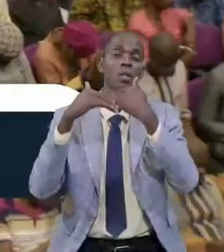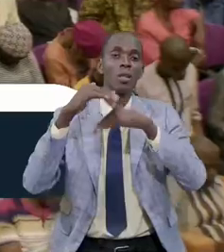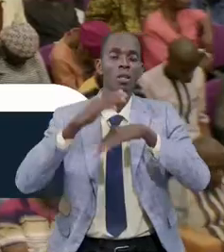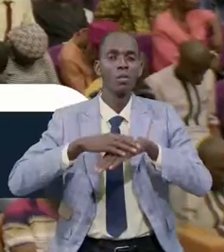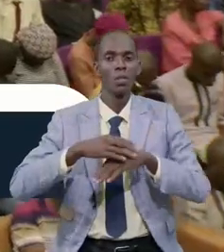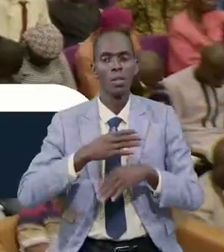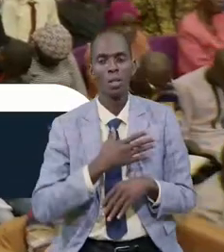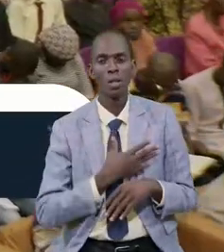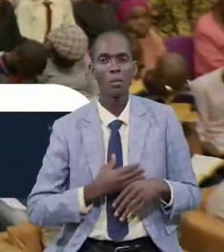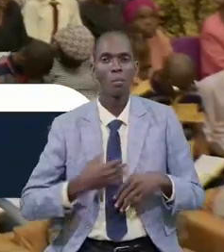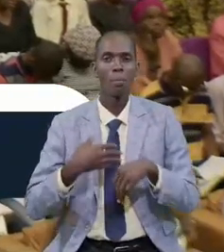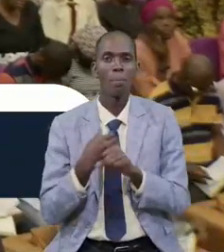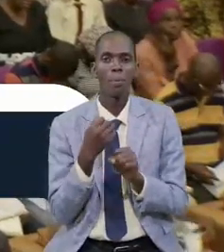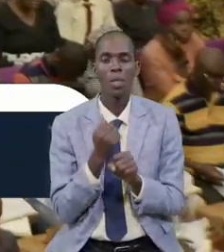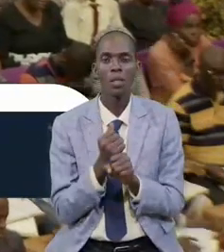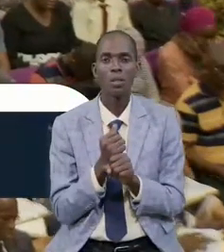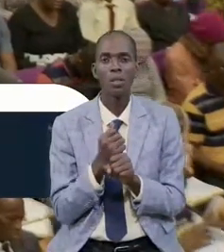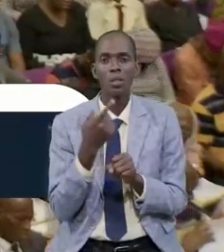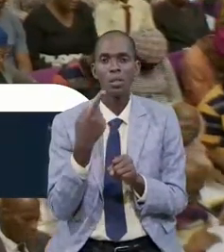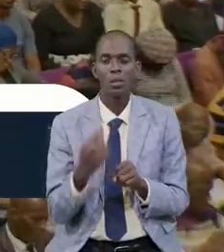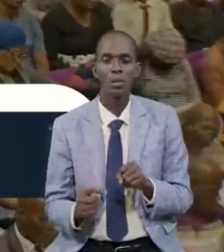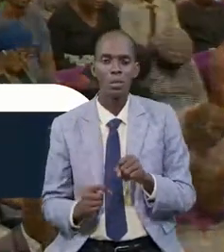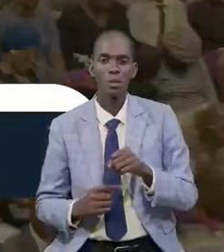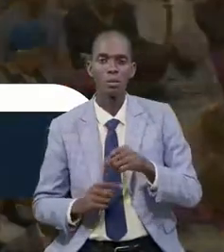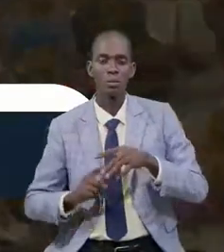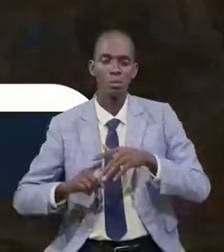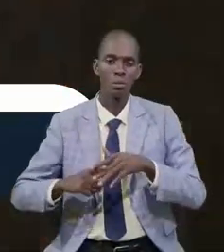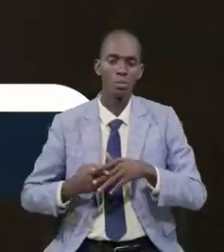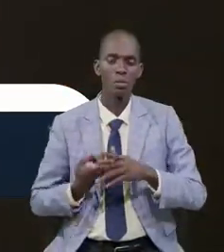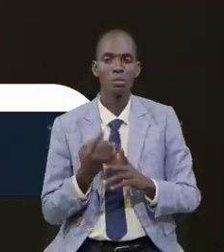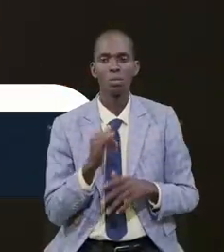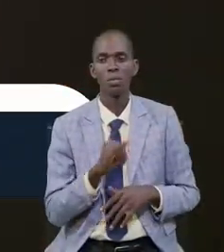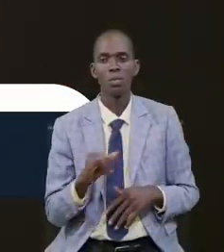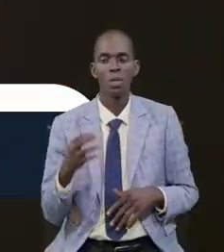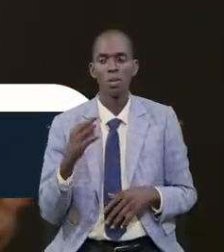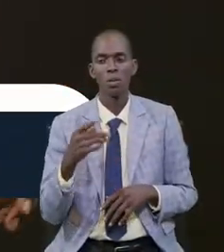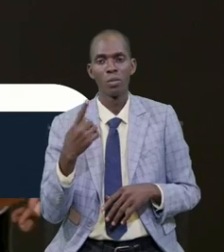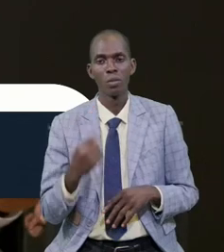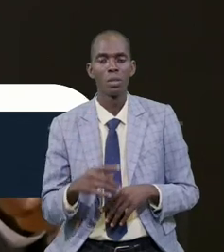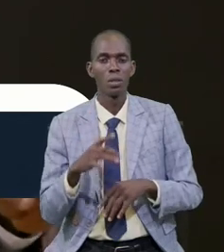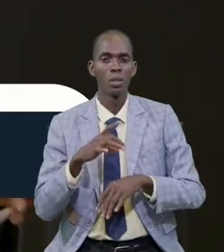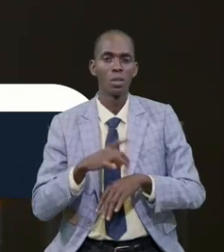cieux et fondé la terre, et tu tremblerais